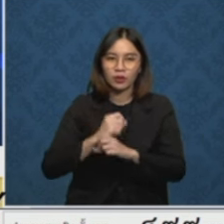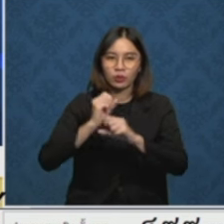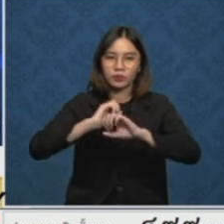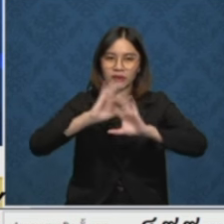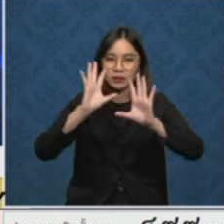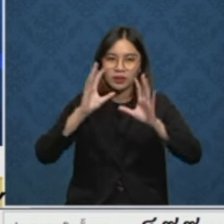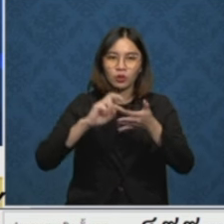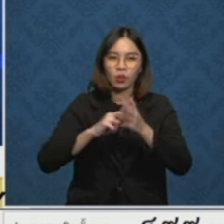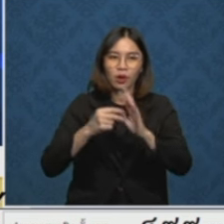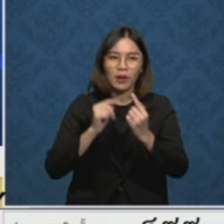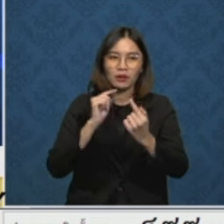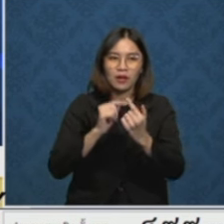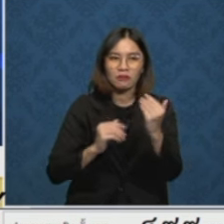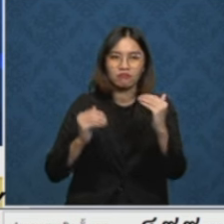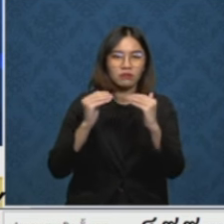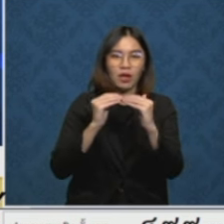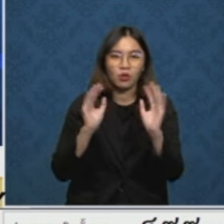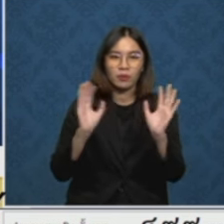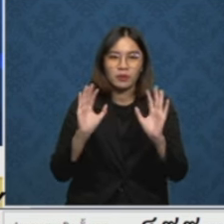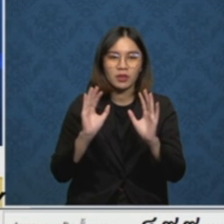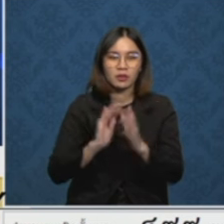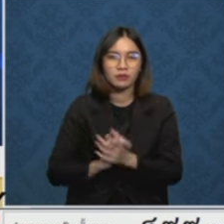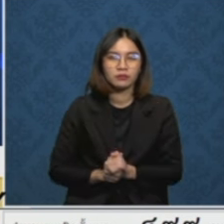ามันไม่มีทางจะได้เท่าเดิมนะคะ